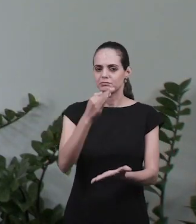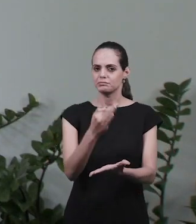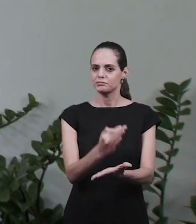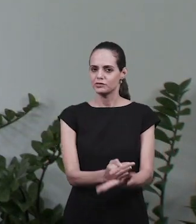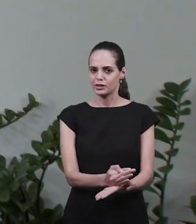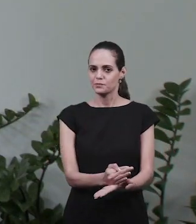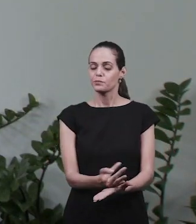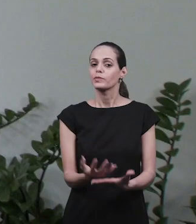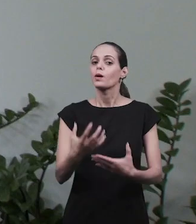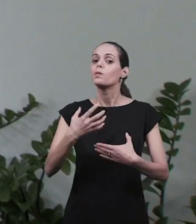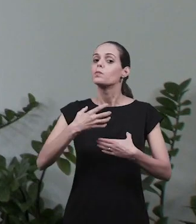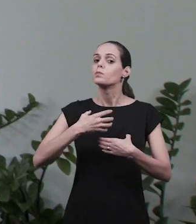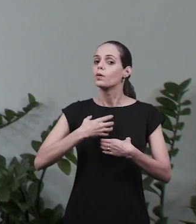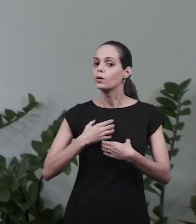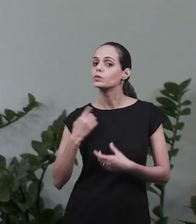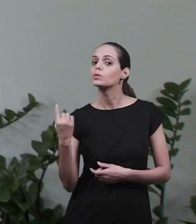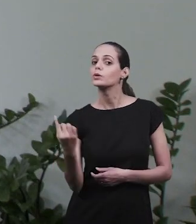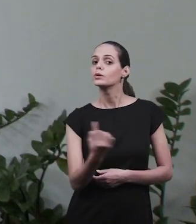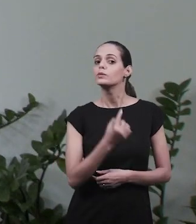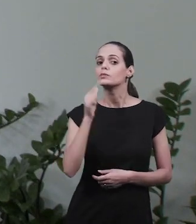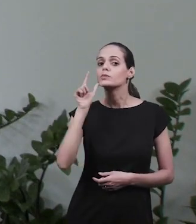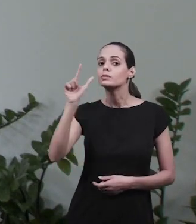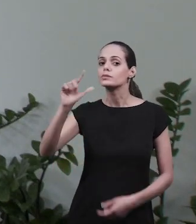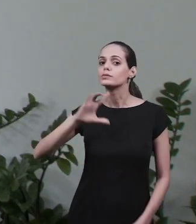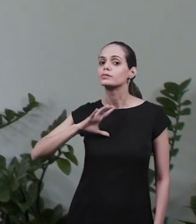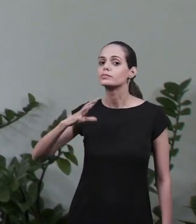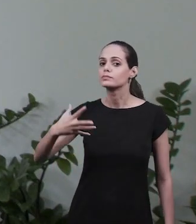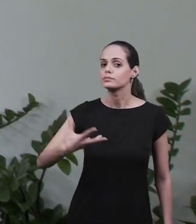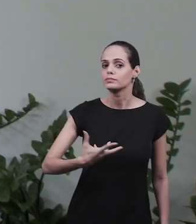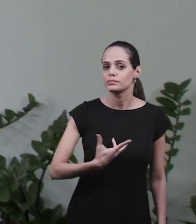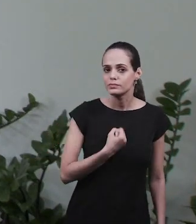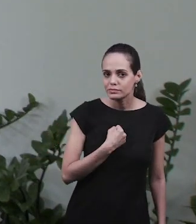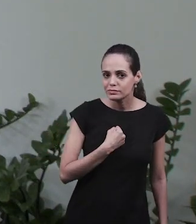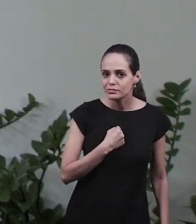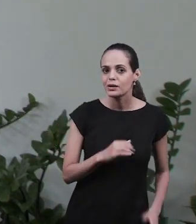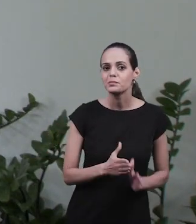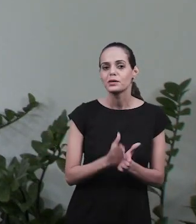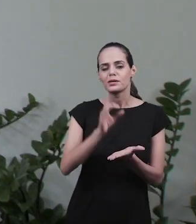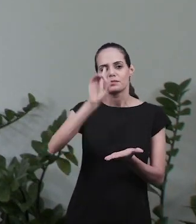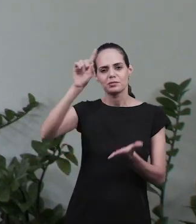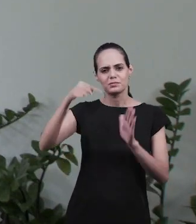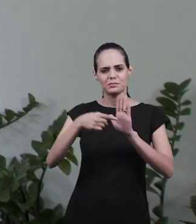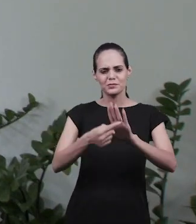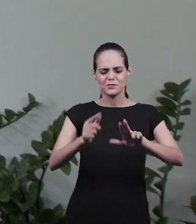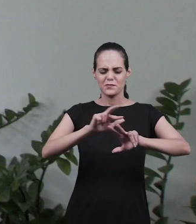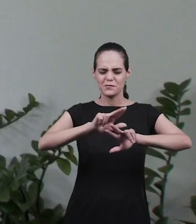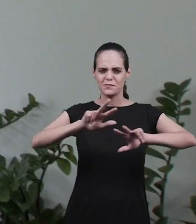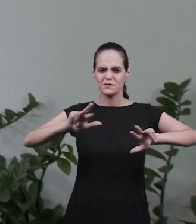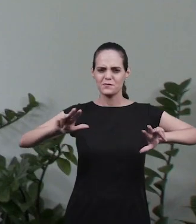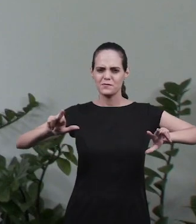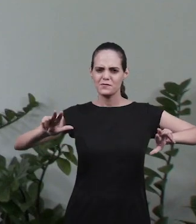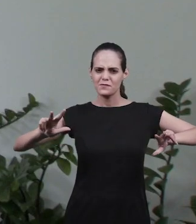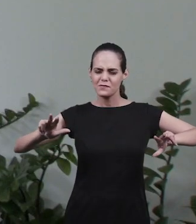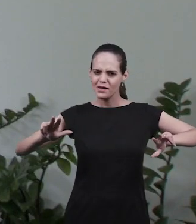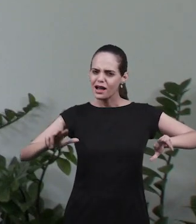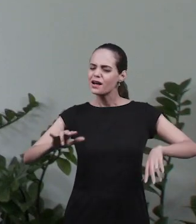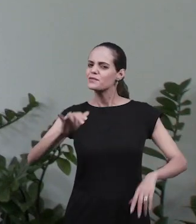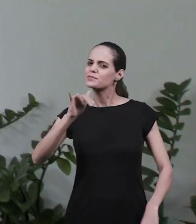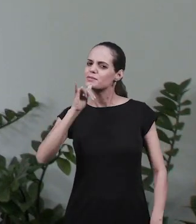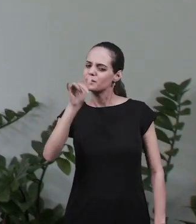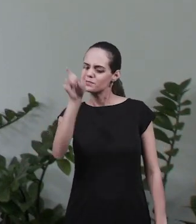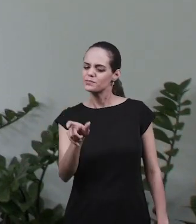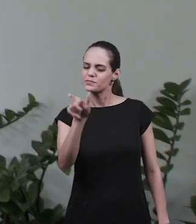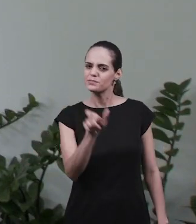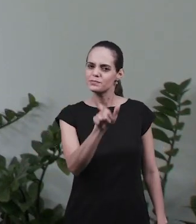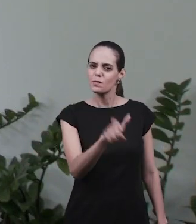lequel on peut avoir le salut. La Bible est riche dans l'histoire des hommes et des femmes de foi. Et aujourd'hui,